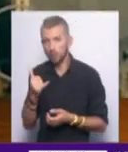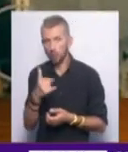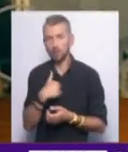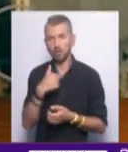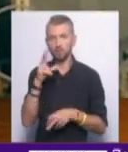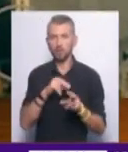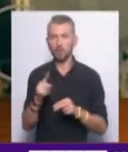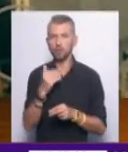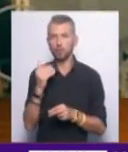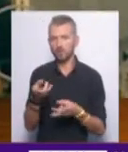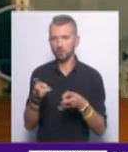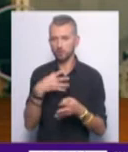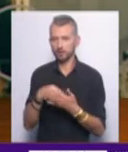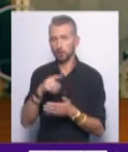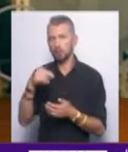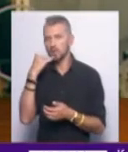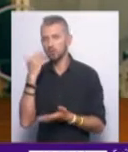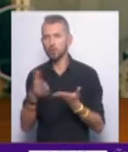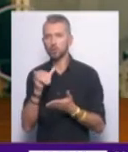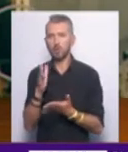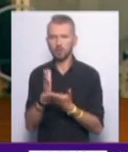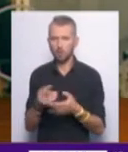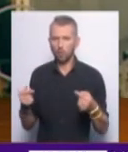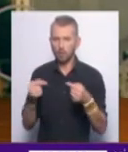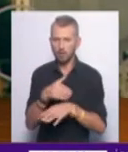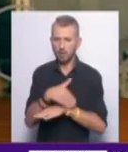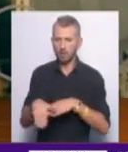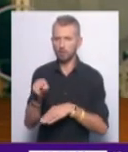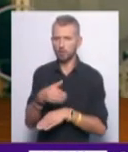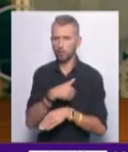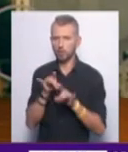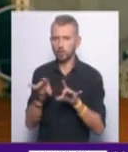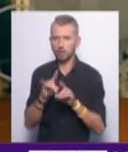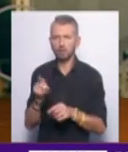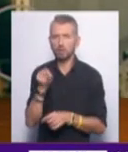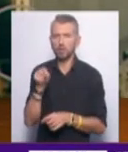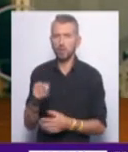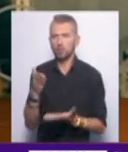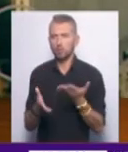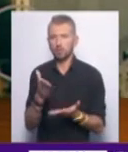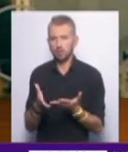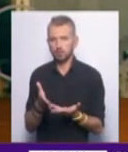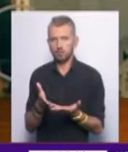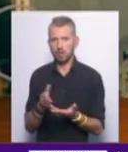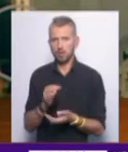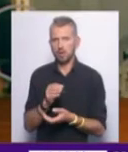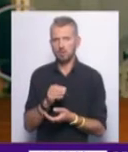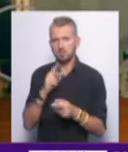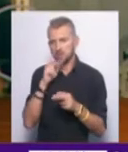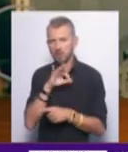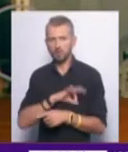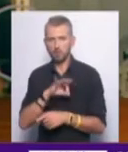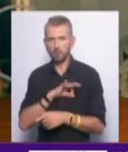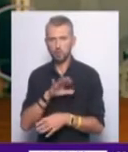що ви контакти залишили. Можливо, у вас є конкретна адреса, про яку ви хочете розказати, що, можливо, там не за призначенням дійсно використовується той чи